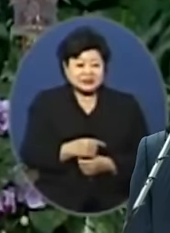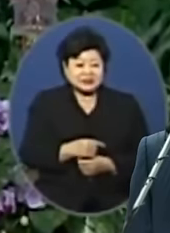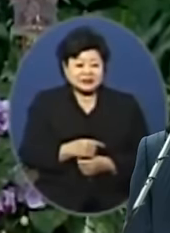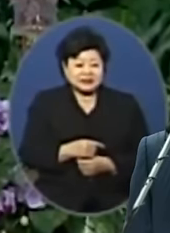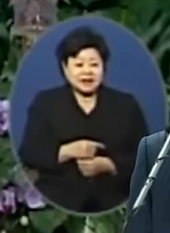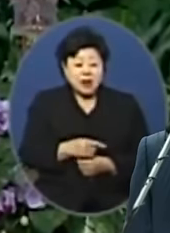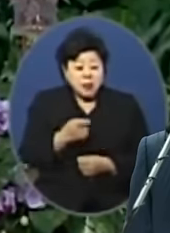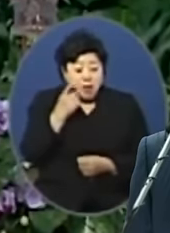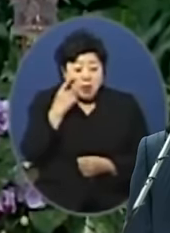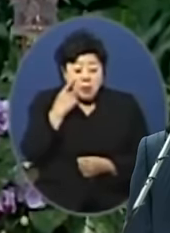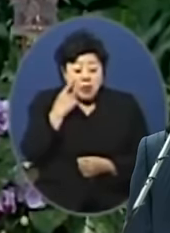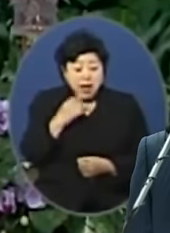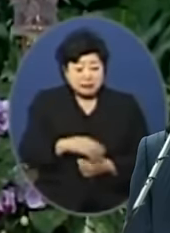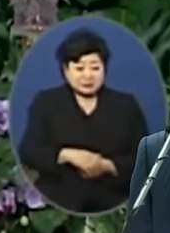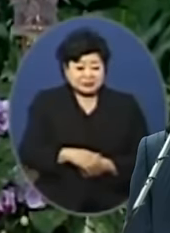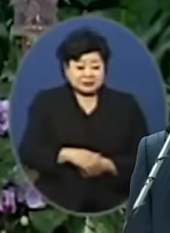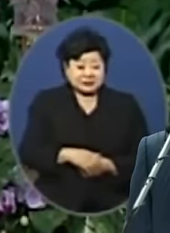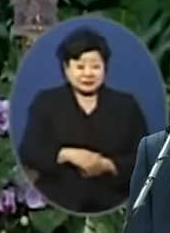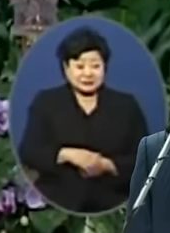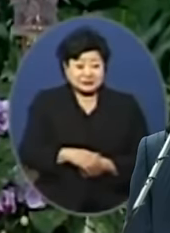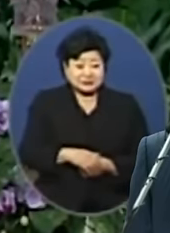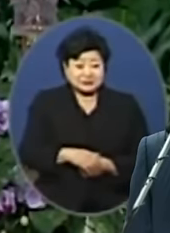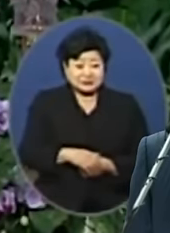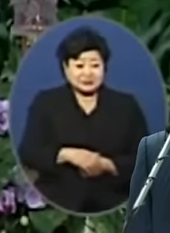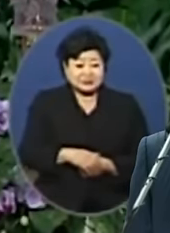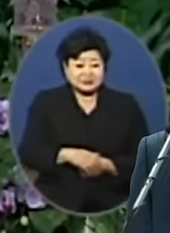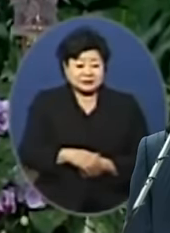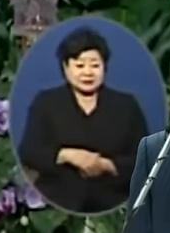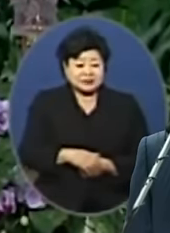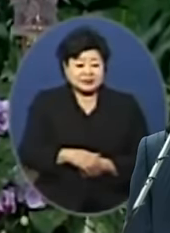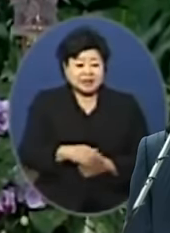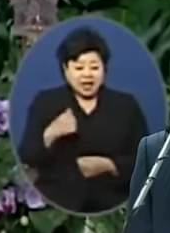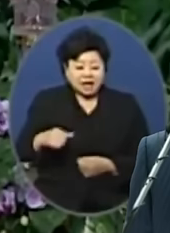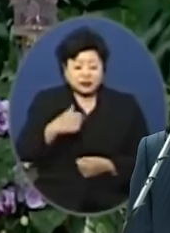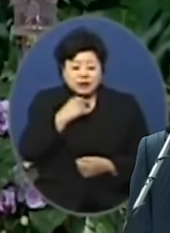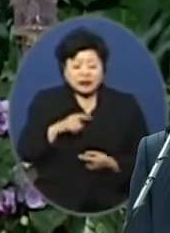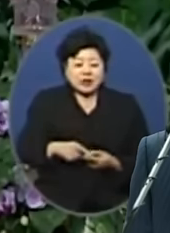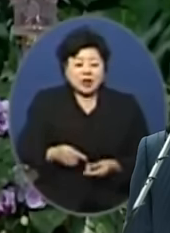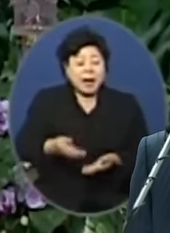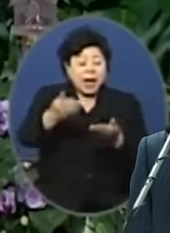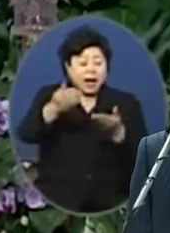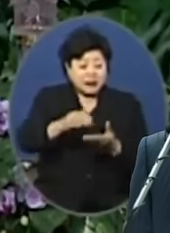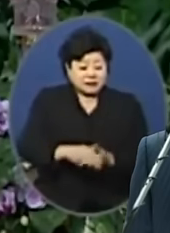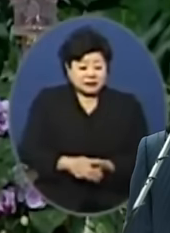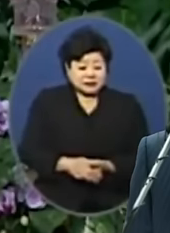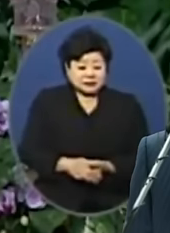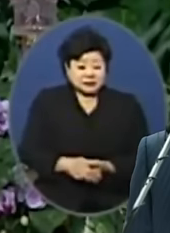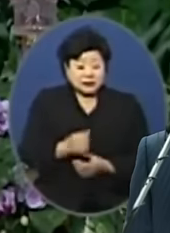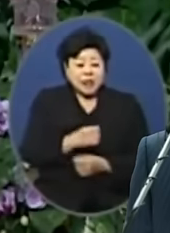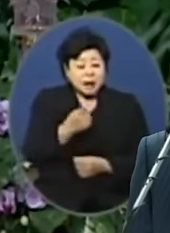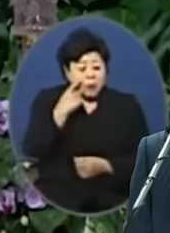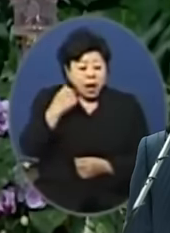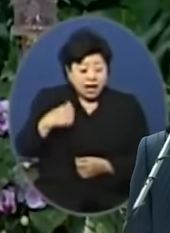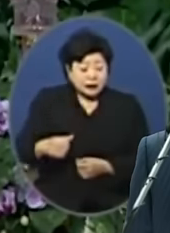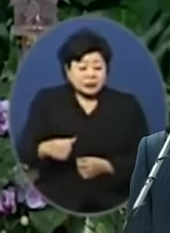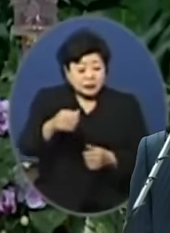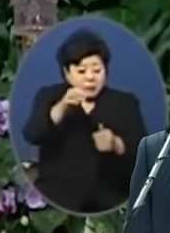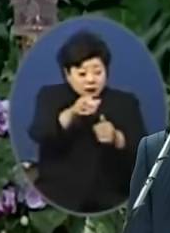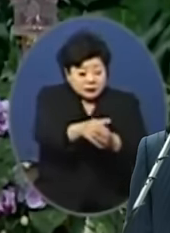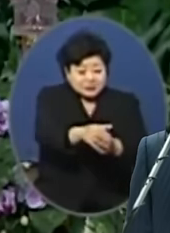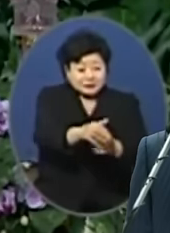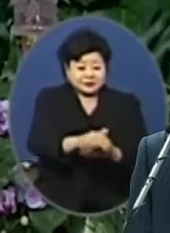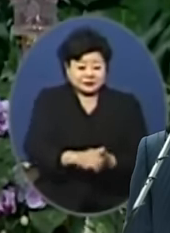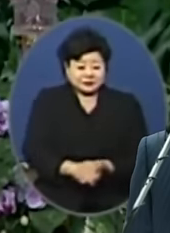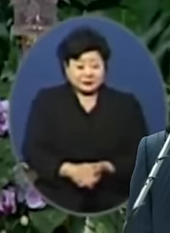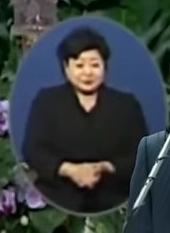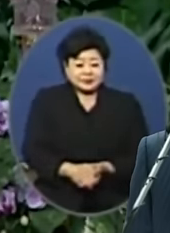밑지야 본전이지 니네가 하는 내가 하는 다르겠나, 근데 올해는 네가 한번 해봐라. 밑지야 본전이라는 마음으로 아들에게